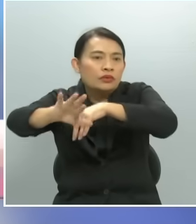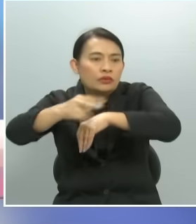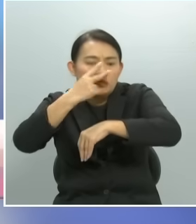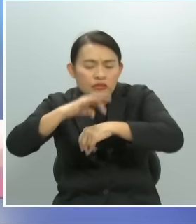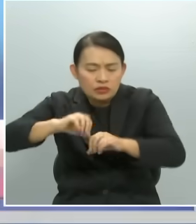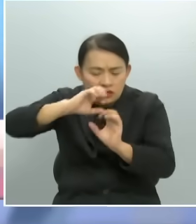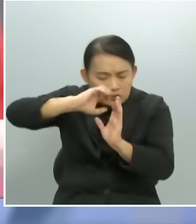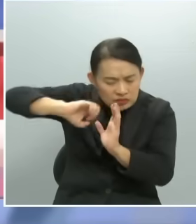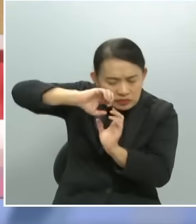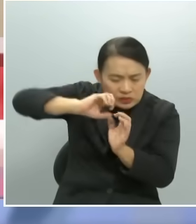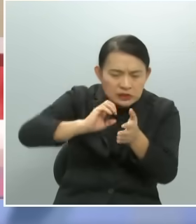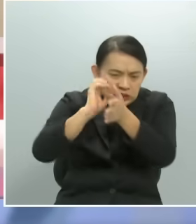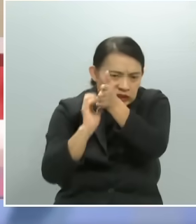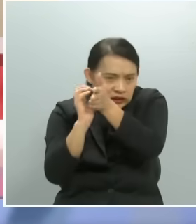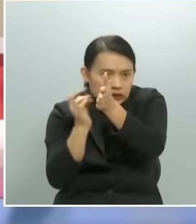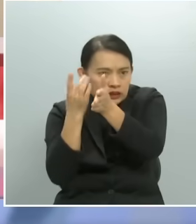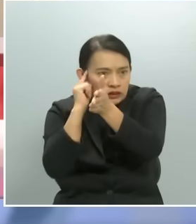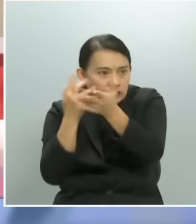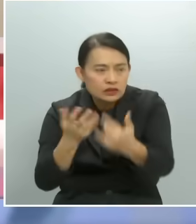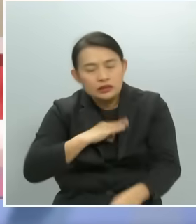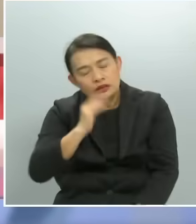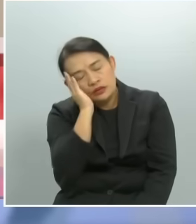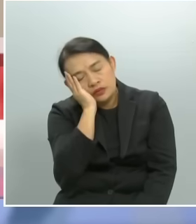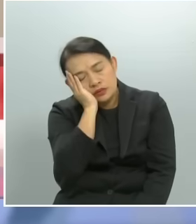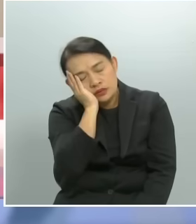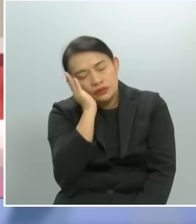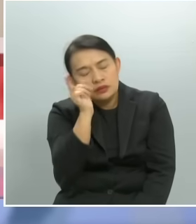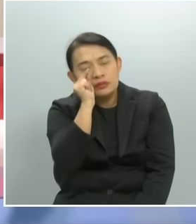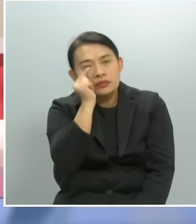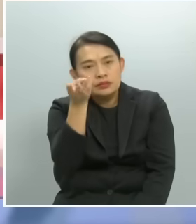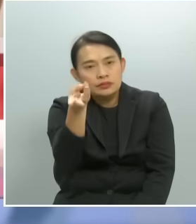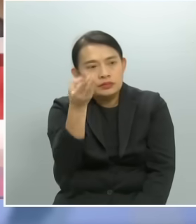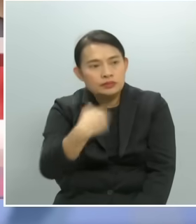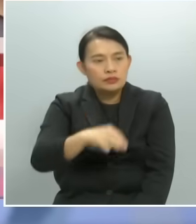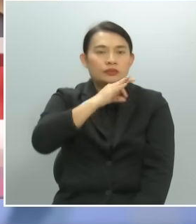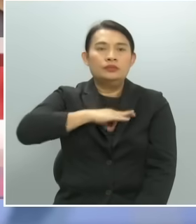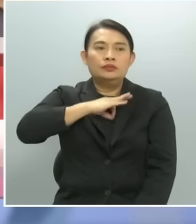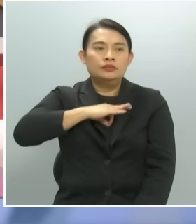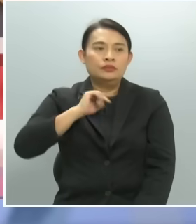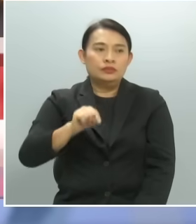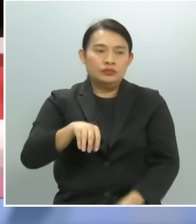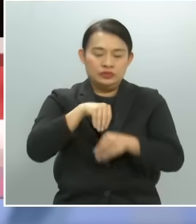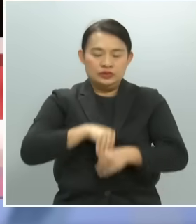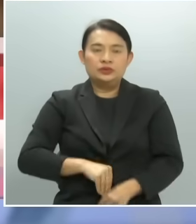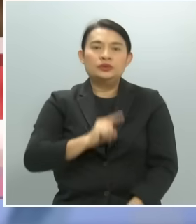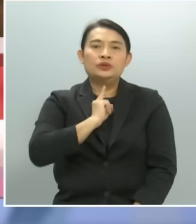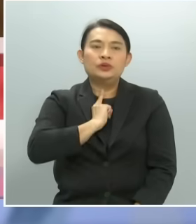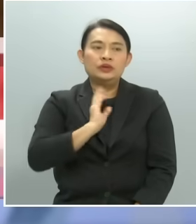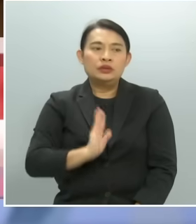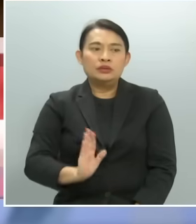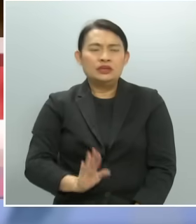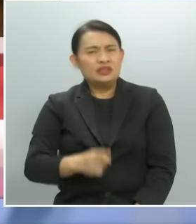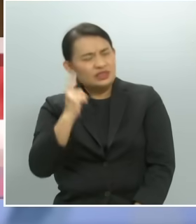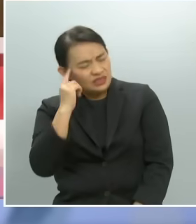ตะกุยอะไรสักอย่างก็ไม่ได้เอะใจอะไรก็นอนพิมพ์หลับไปอีกนิดนึงเริ่มมีความรู้สึกว่าไม่ได้อยู่คนเดียวแล้วมีอะไรบางอย่างที่